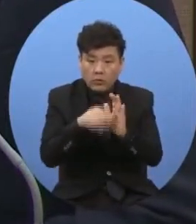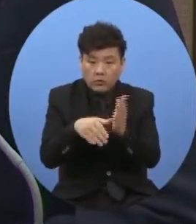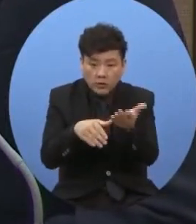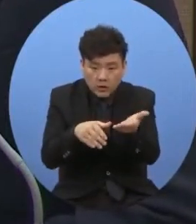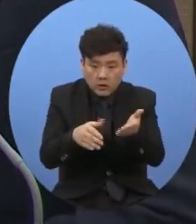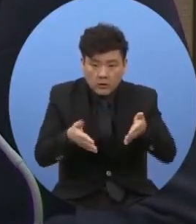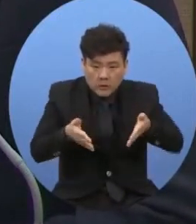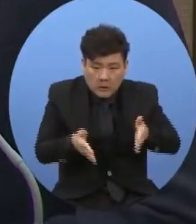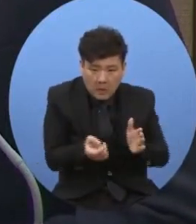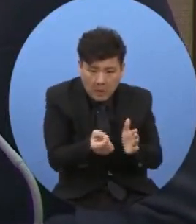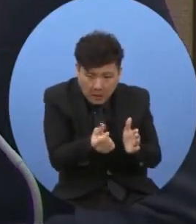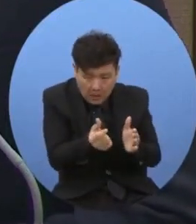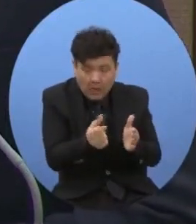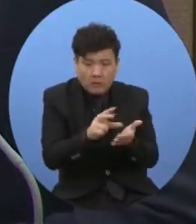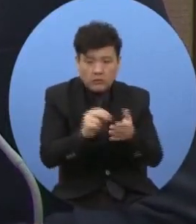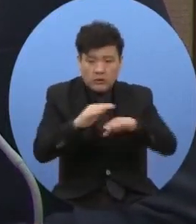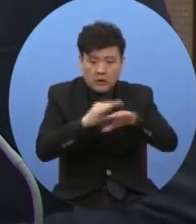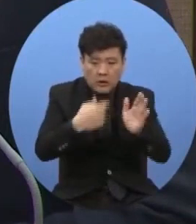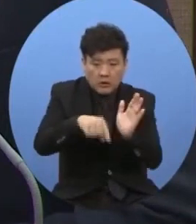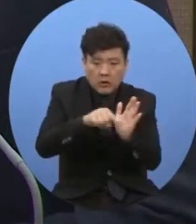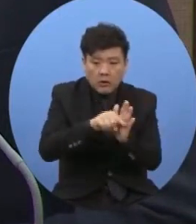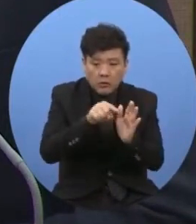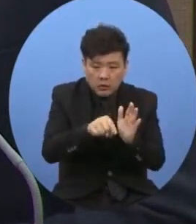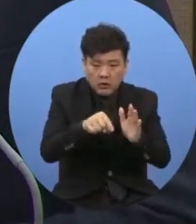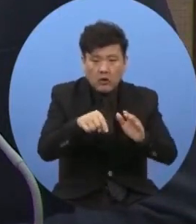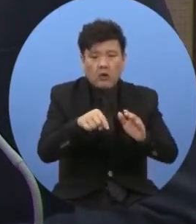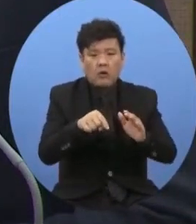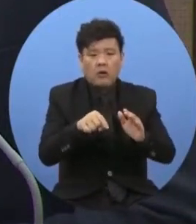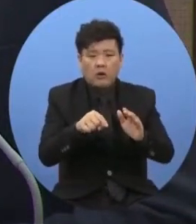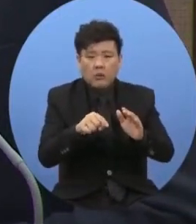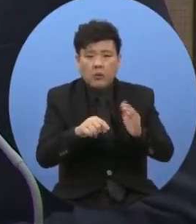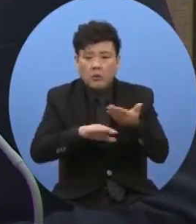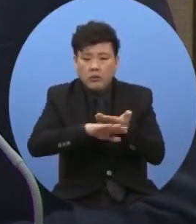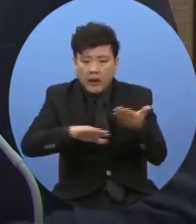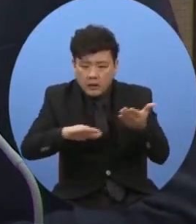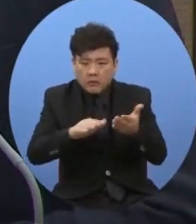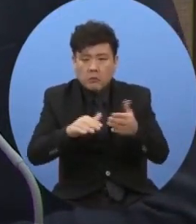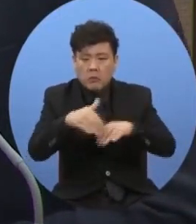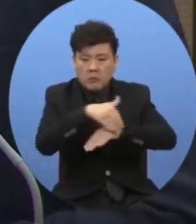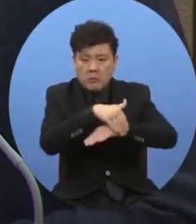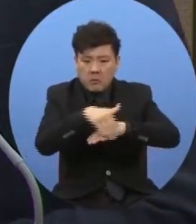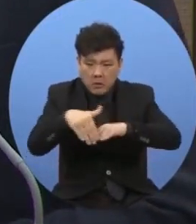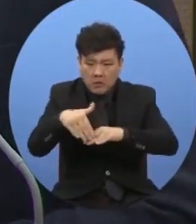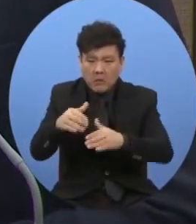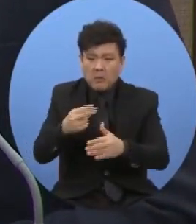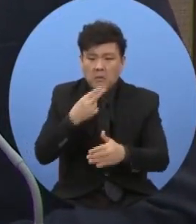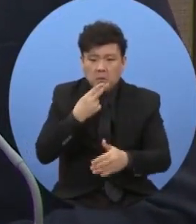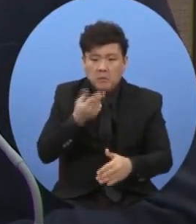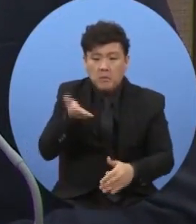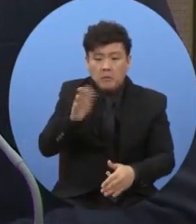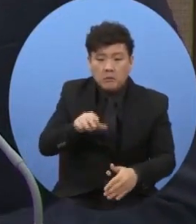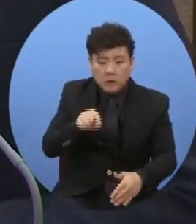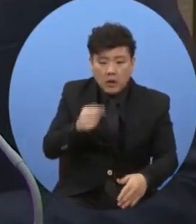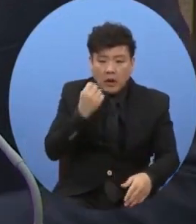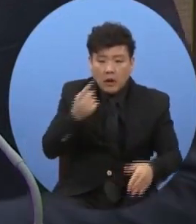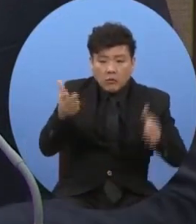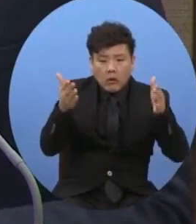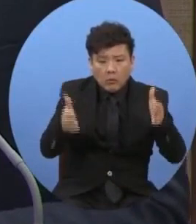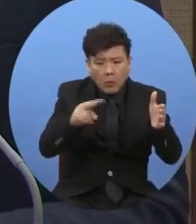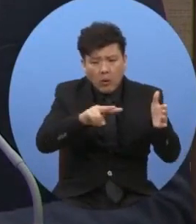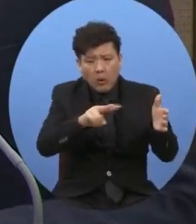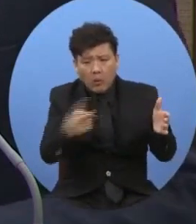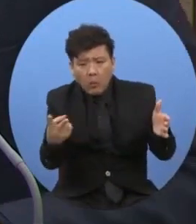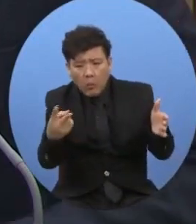저출생 해결을 문제로 서울팅 같은 사업 추진할 뭐 계획 없다 이렇게 말씀하신 걸 제가 속기록에서 봤는데 지금 한 달 사이에 좀 변화가 있으신 것